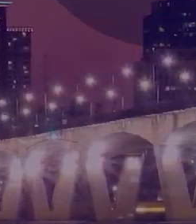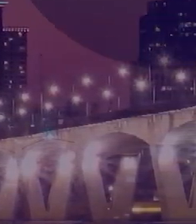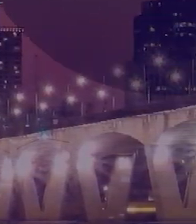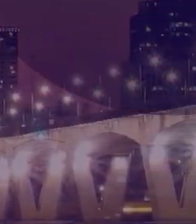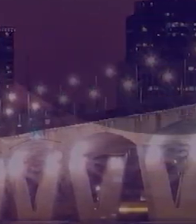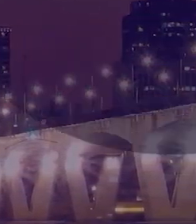니다